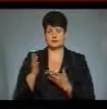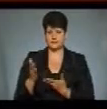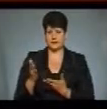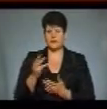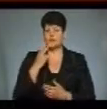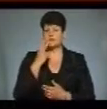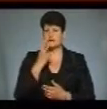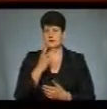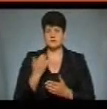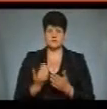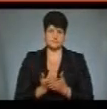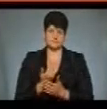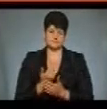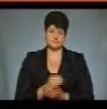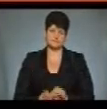у випуску.